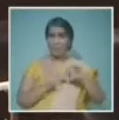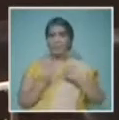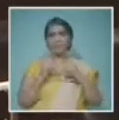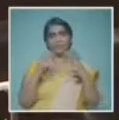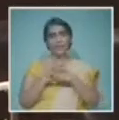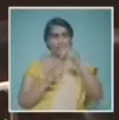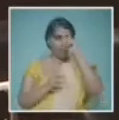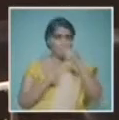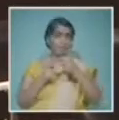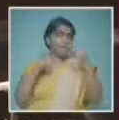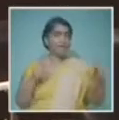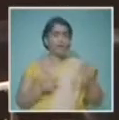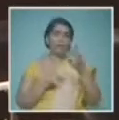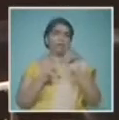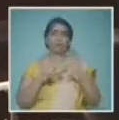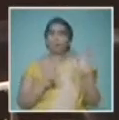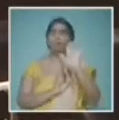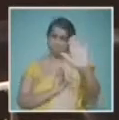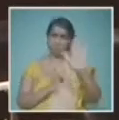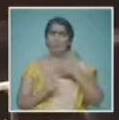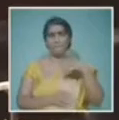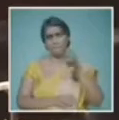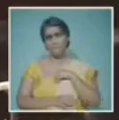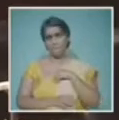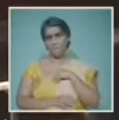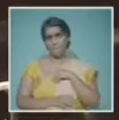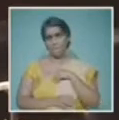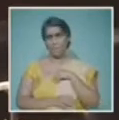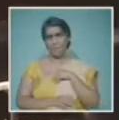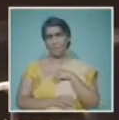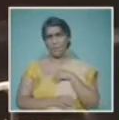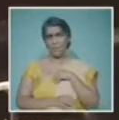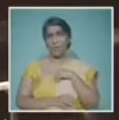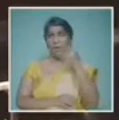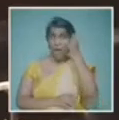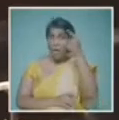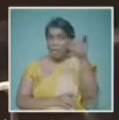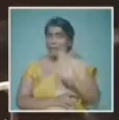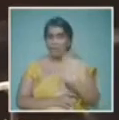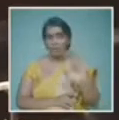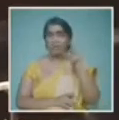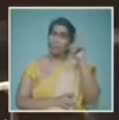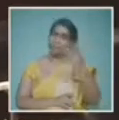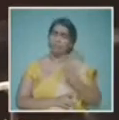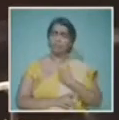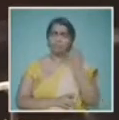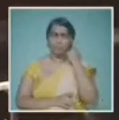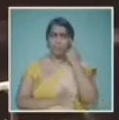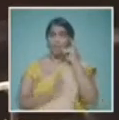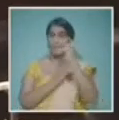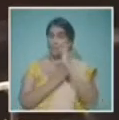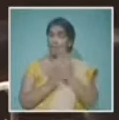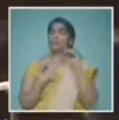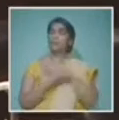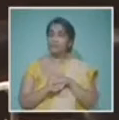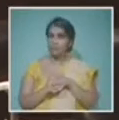විරසේකර මැතිතුමා විරුද්ධ වෙන වෙන සාධකයකට. ඒක මම එකඟයි. ඒ කියන්නේ මම ඔබතුමාගේ මතයට නෙවෙයි. ඔබතුමා එකඟ වෙන්නේ විවස්ථාව